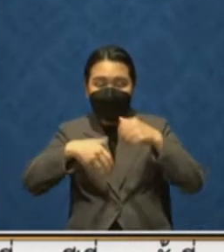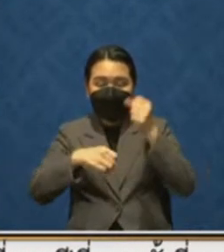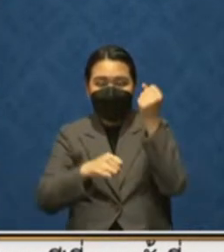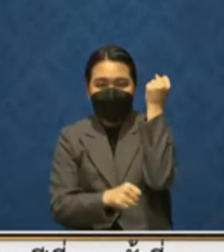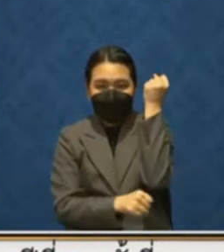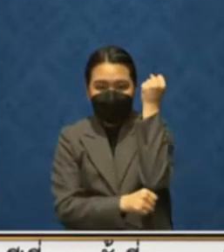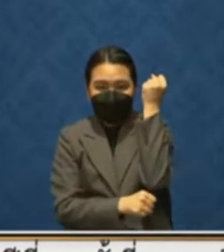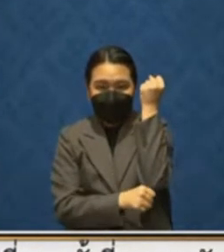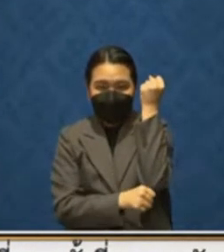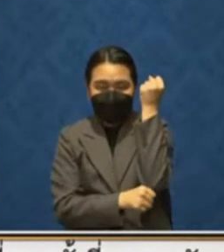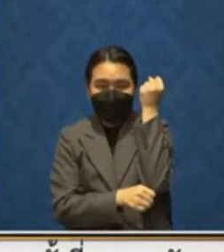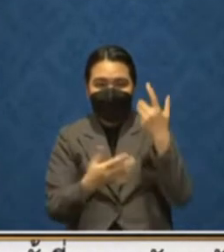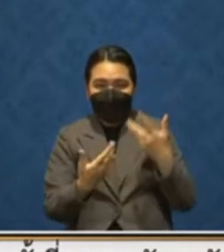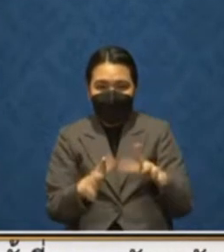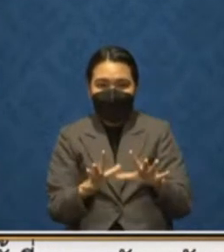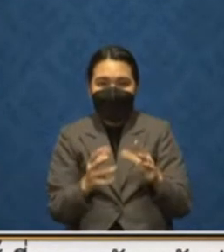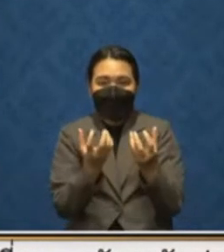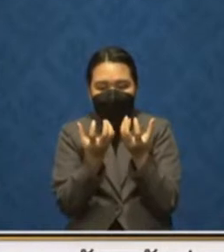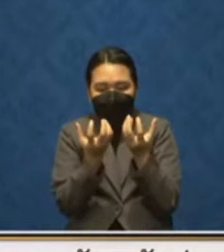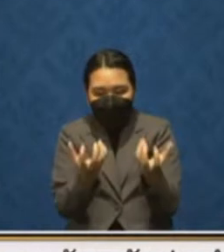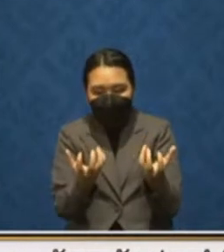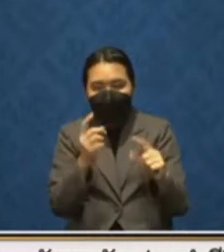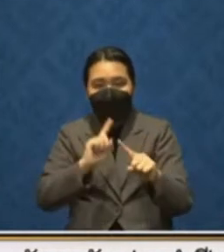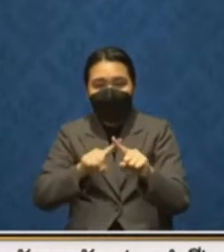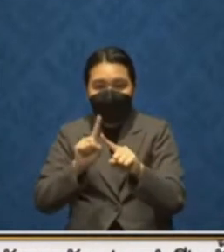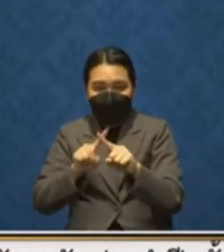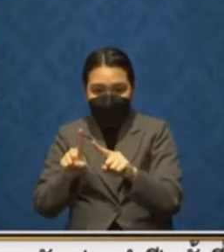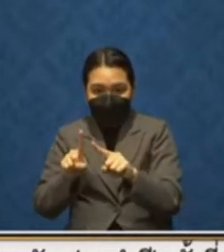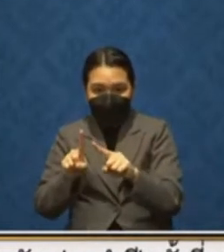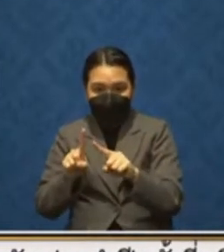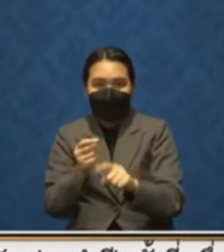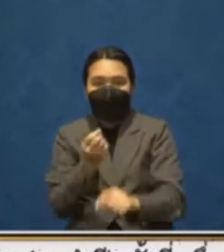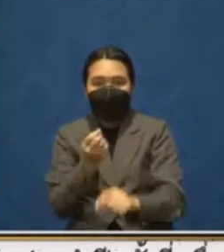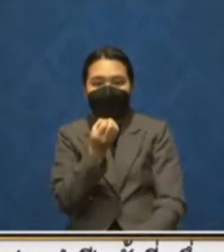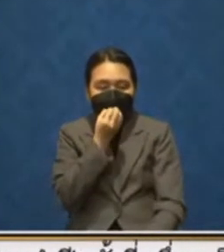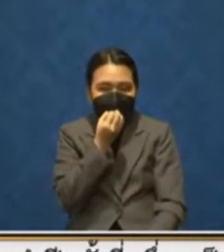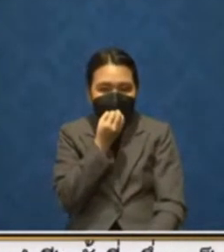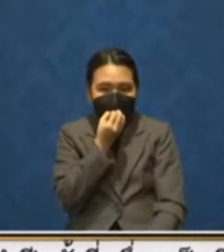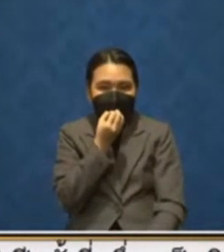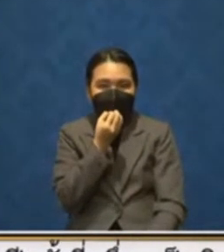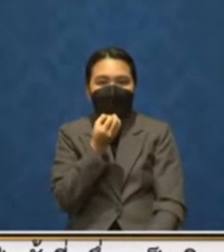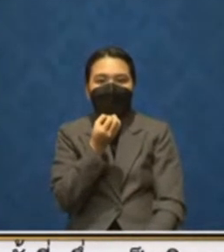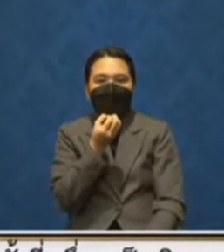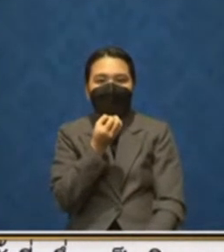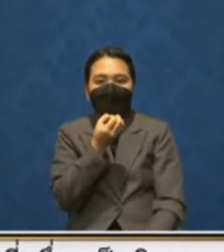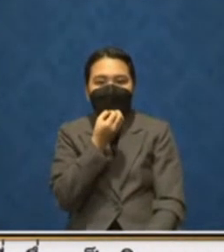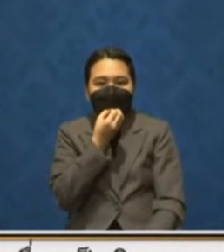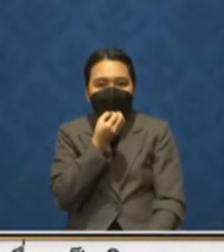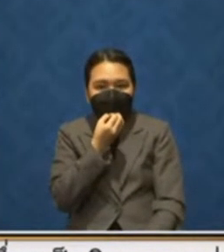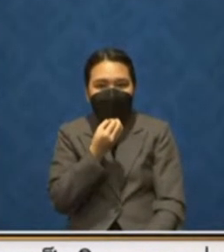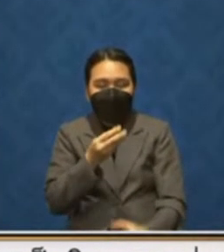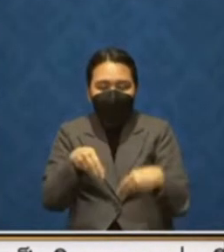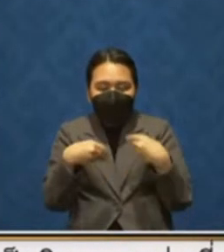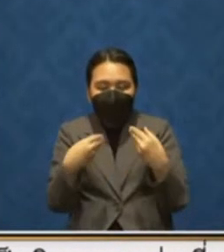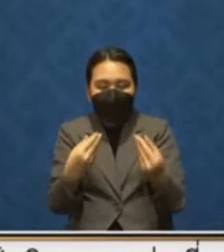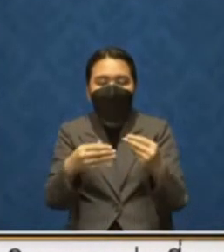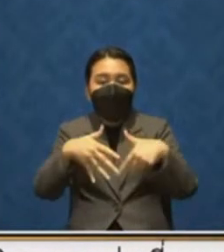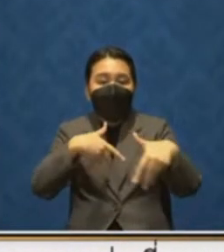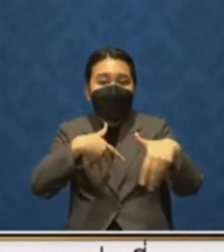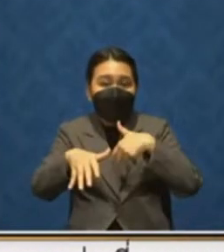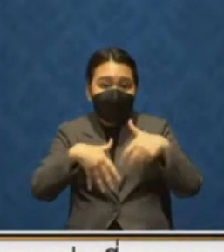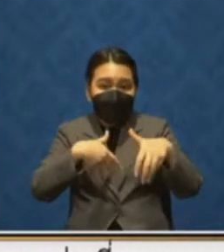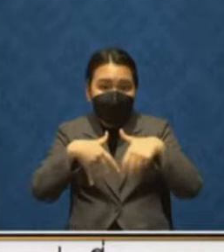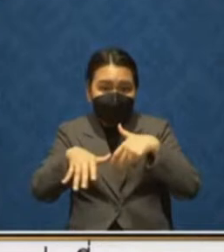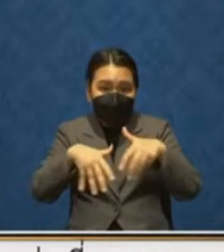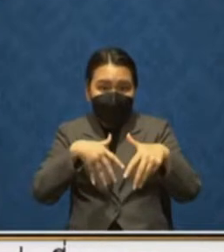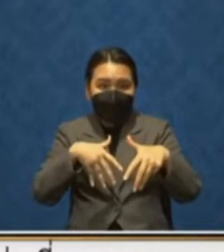หาข้าวของต่างๆนะๆร่วมหนังอาหารหัวหน้าไปแจกจ่ายพี่น้องประชาชนอันนี้ไปแจก